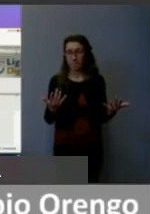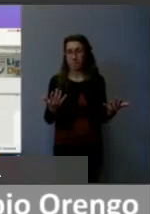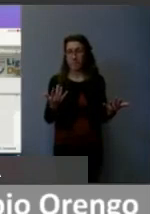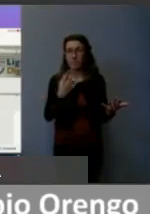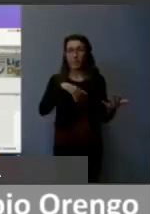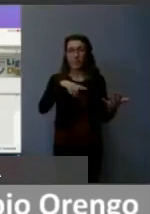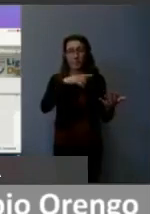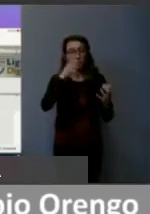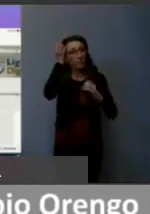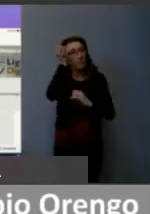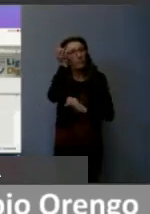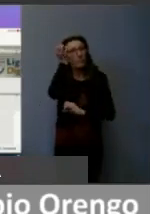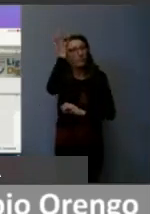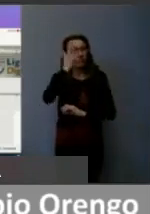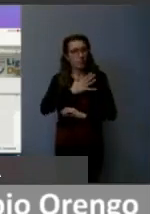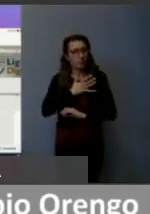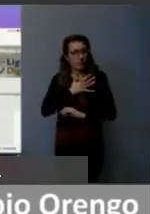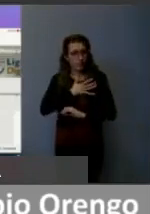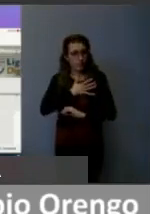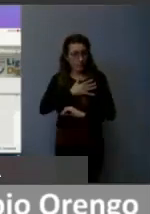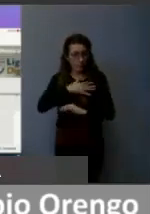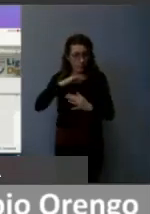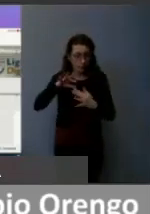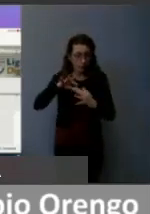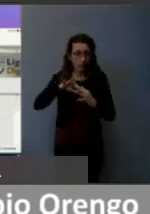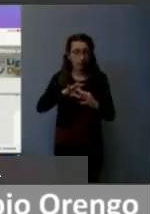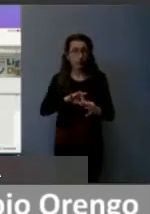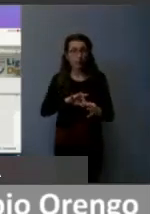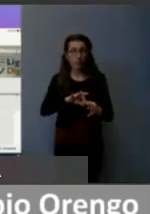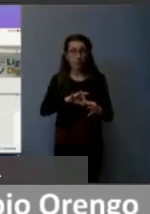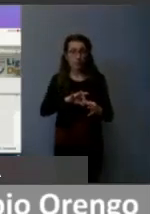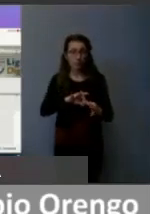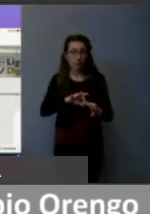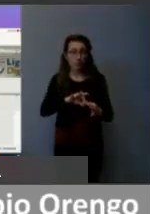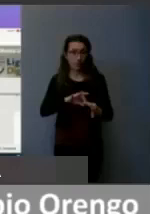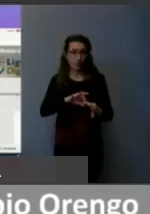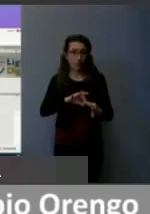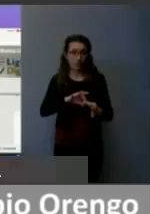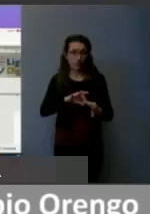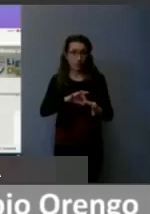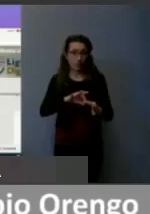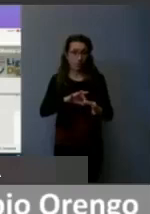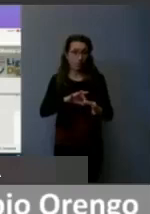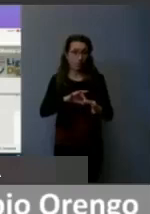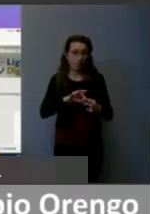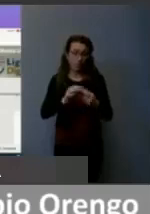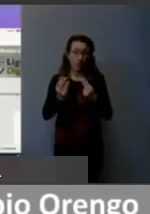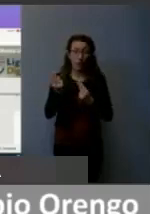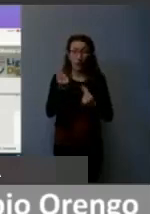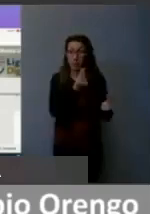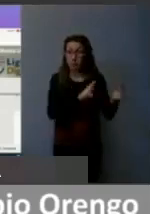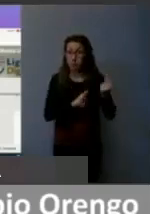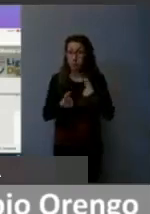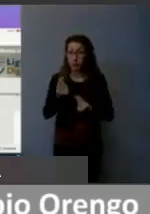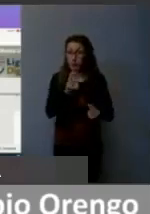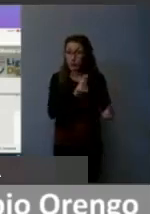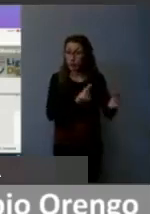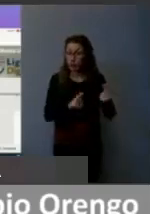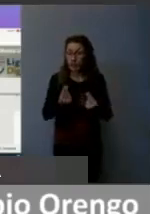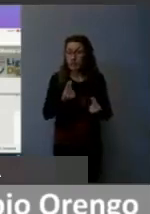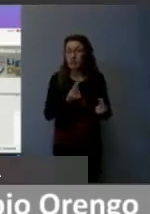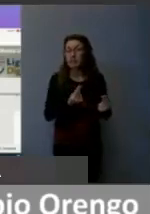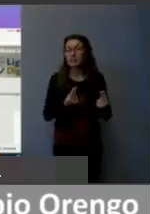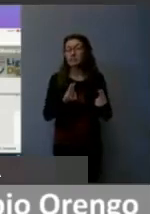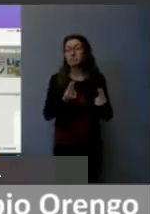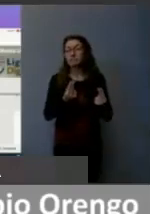iniziative relative ovviamente ai progetti adottati e